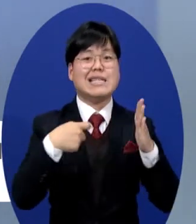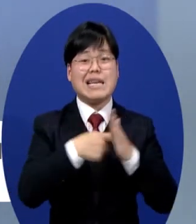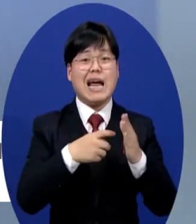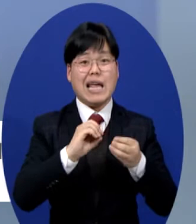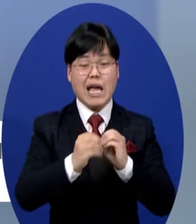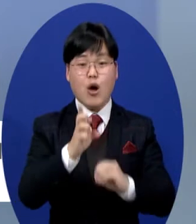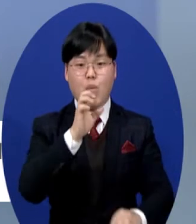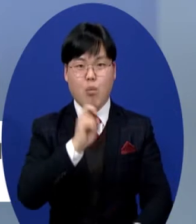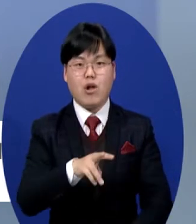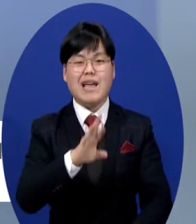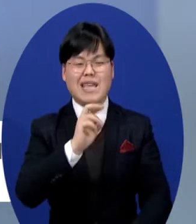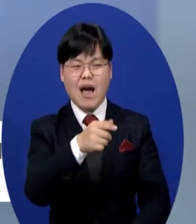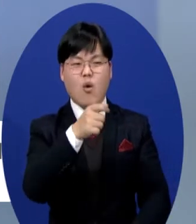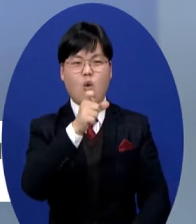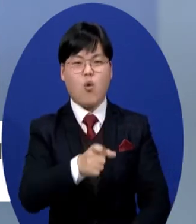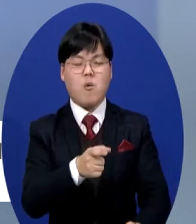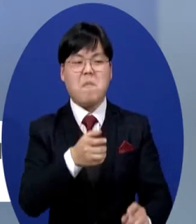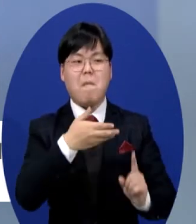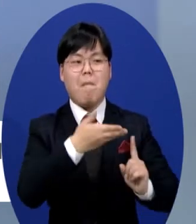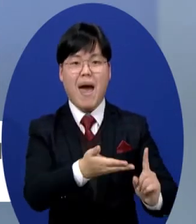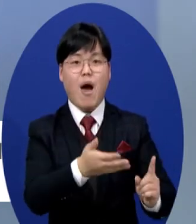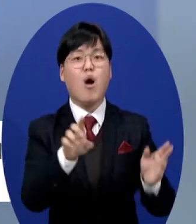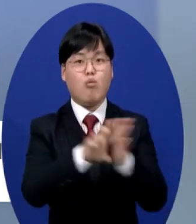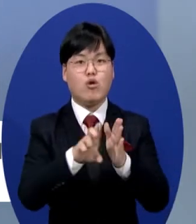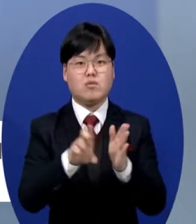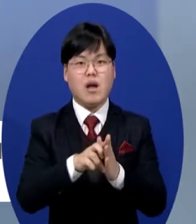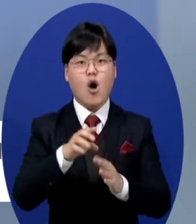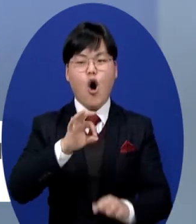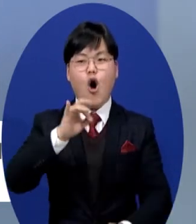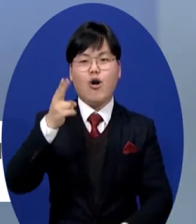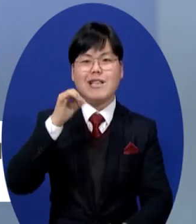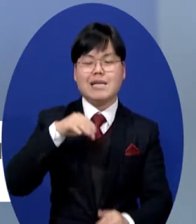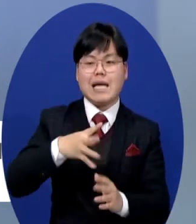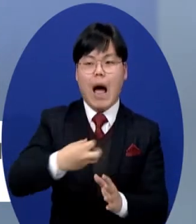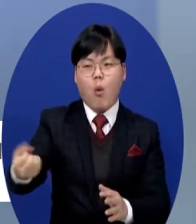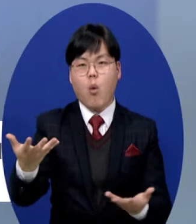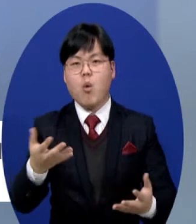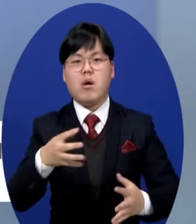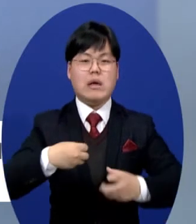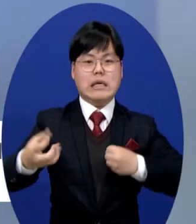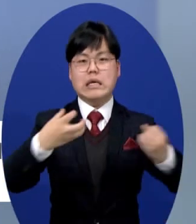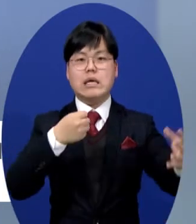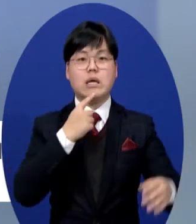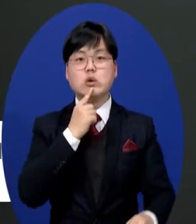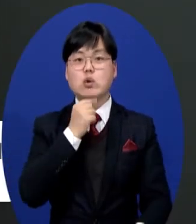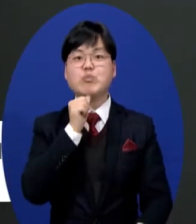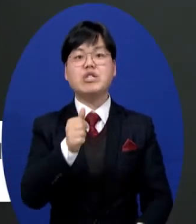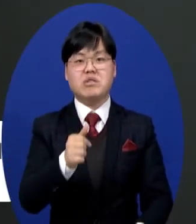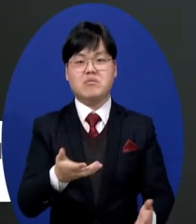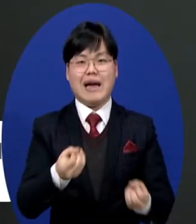мань өөрөө тухайн хүнтэй зарцуулагдаж чадна. Энийг гадагшаагаа шилжүүлдэггүй, өөр данслуу шилжүүлээд авч болдгүй. Энэ хэлбэрлэл оруулах